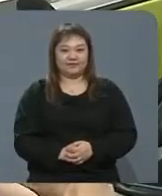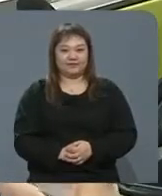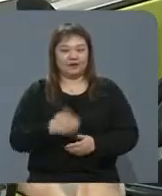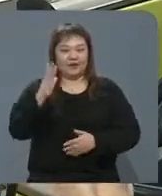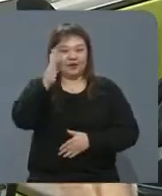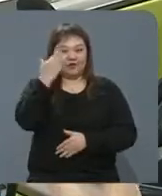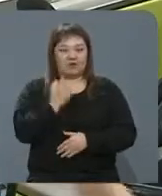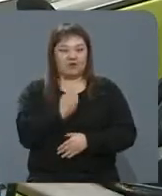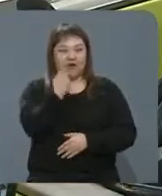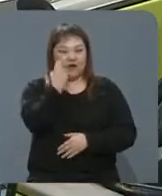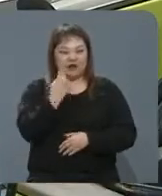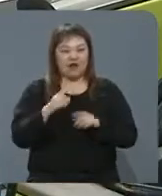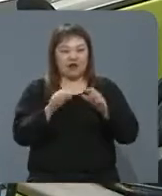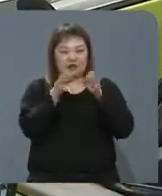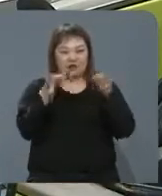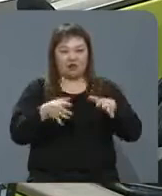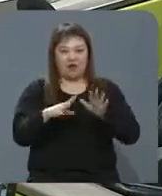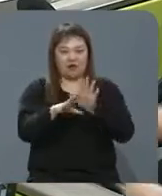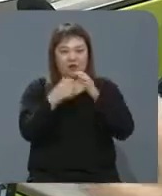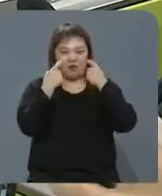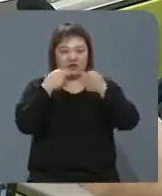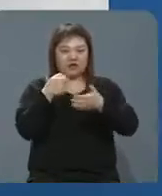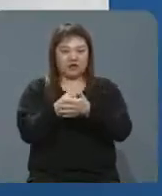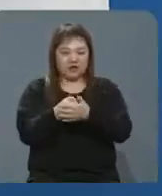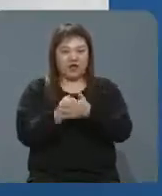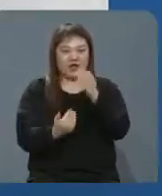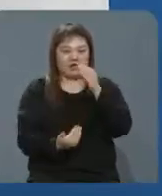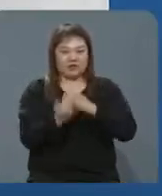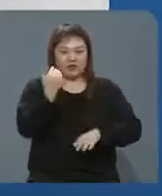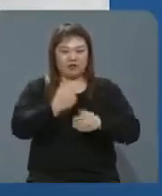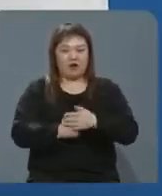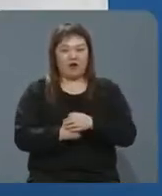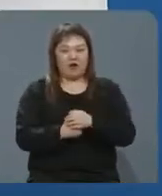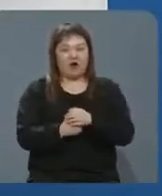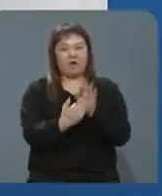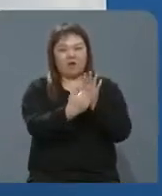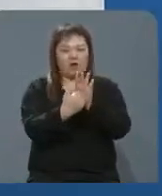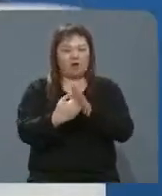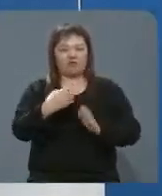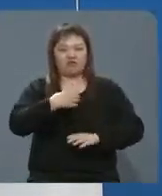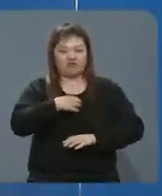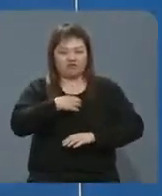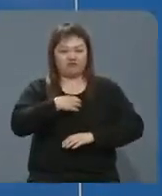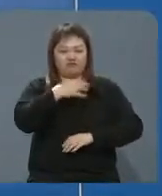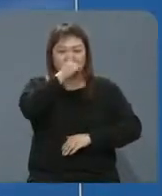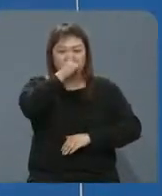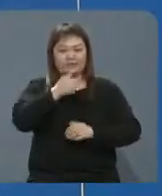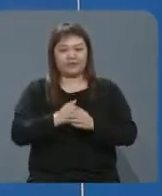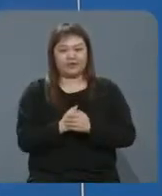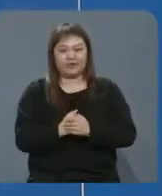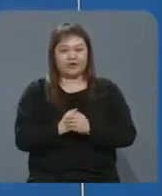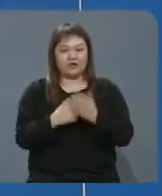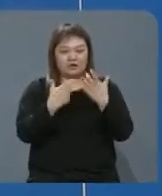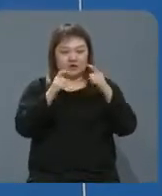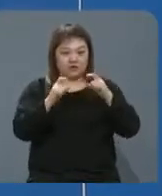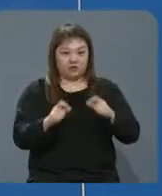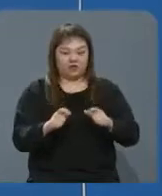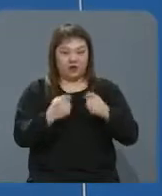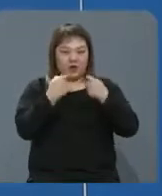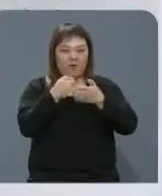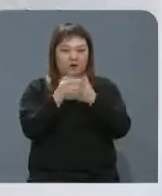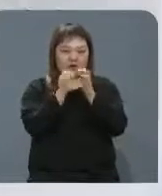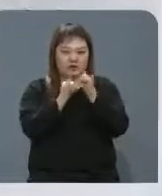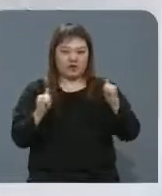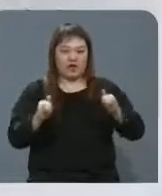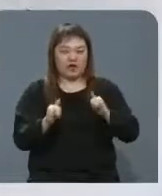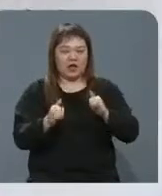최근 한 달여 동안 코로나19 확진자가 속출하며 방역의 위기를 맞고 있는 제주도. 특히 도내 확진자 절반 이상이